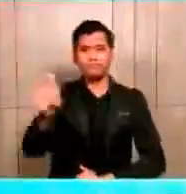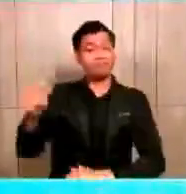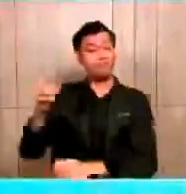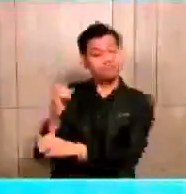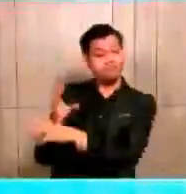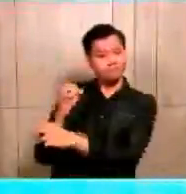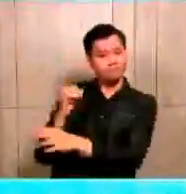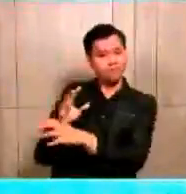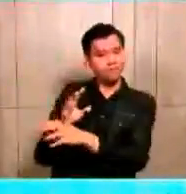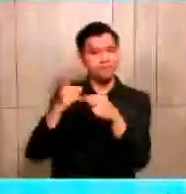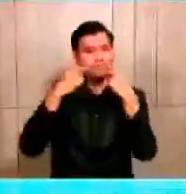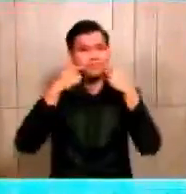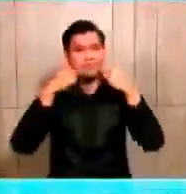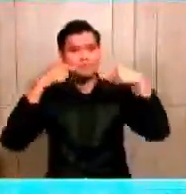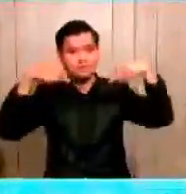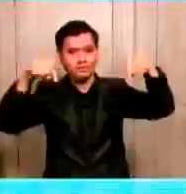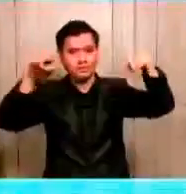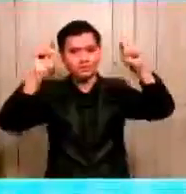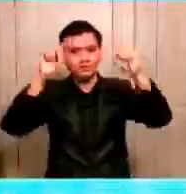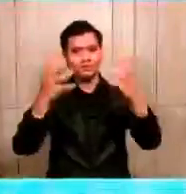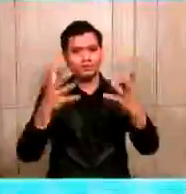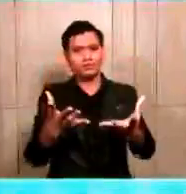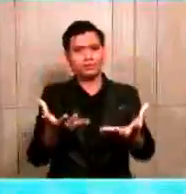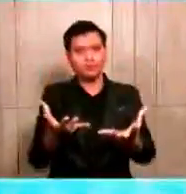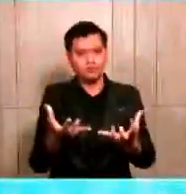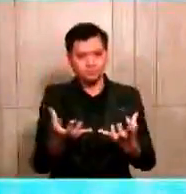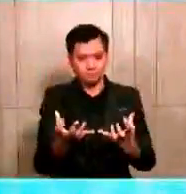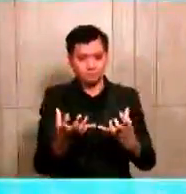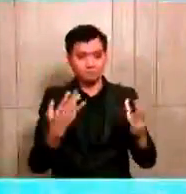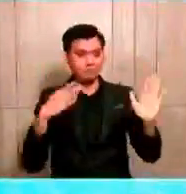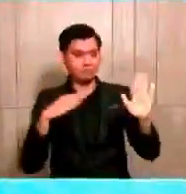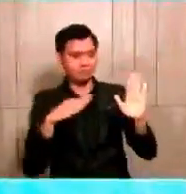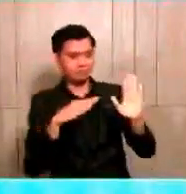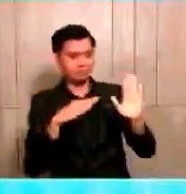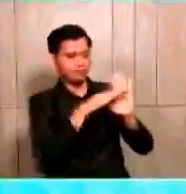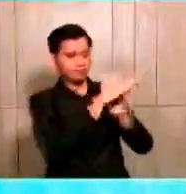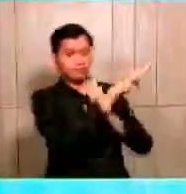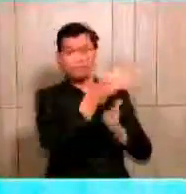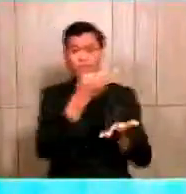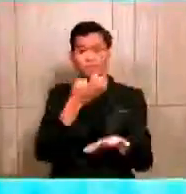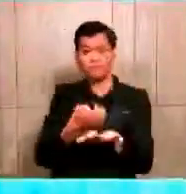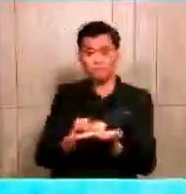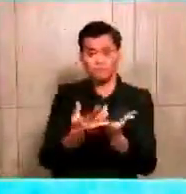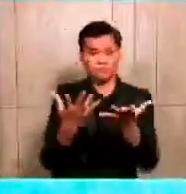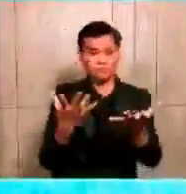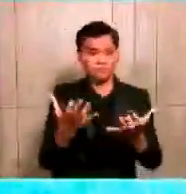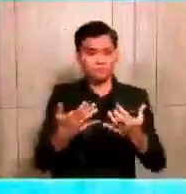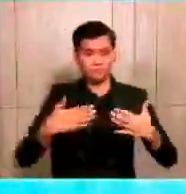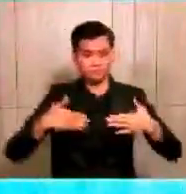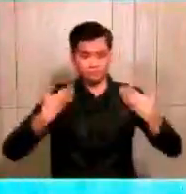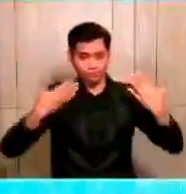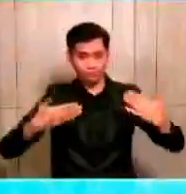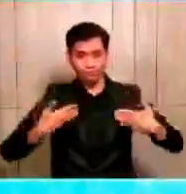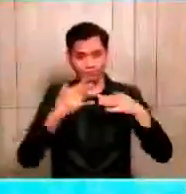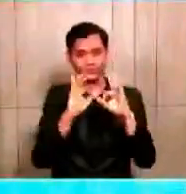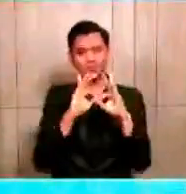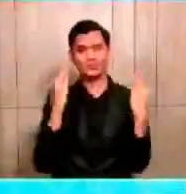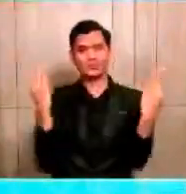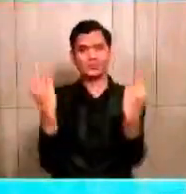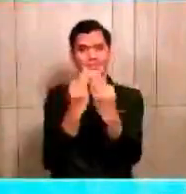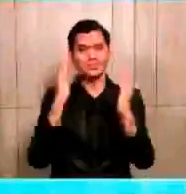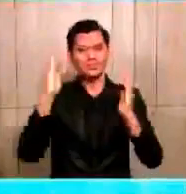menjayakan kelestarian agenda pemulihan ekonomi demi kesejahteraan keluarga blesia secara